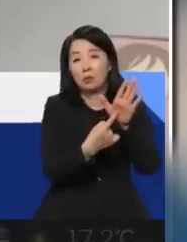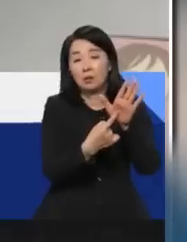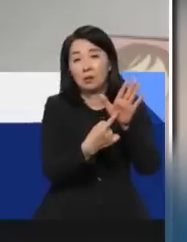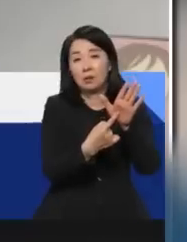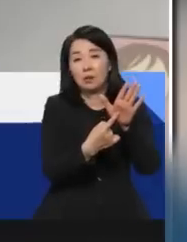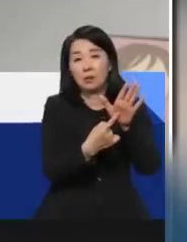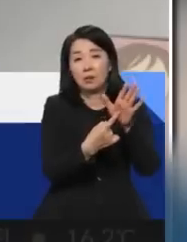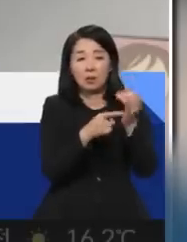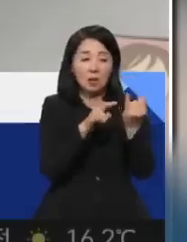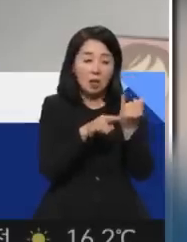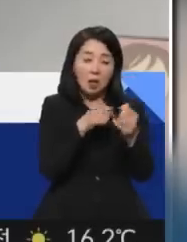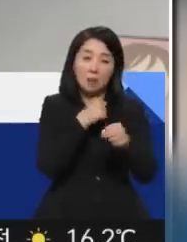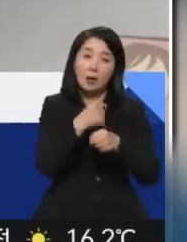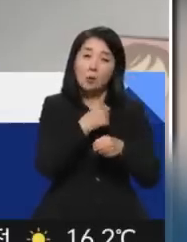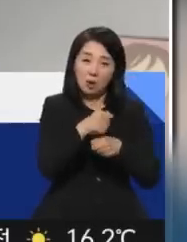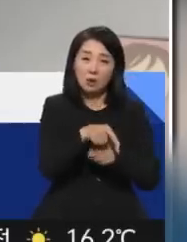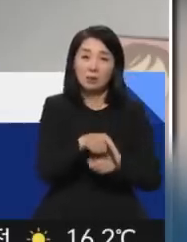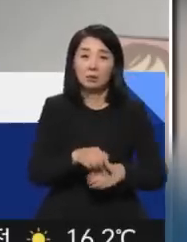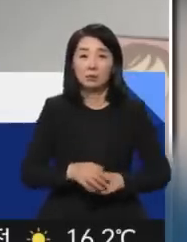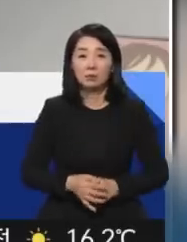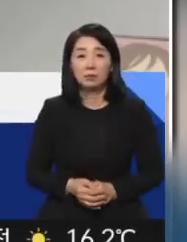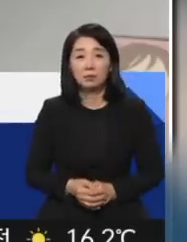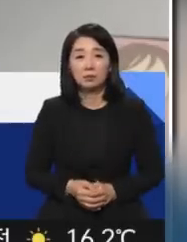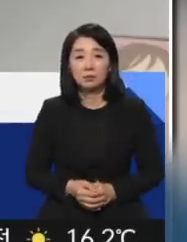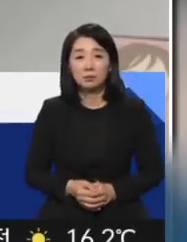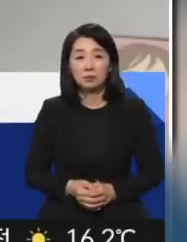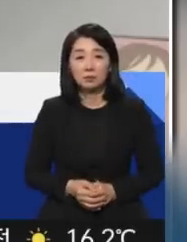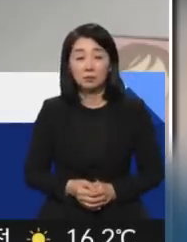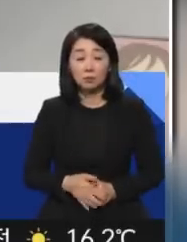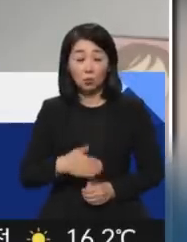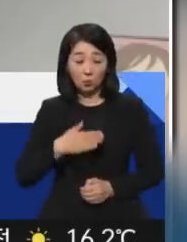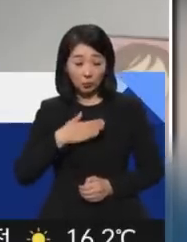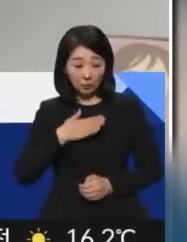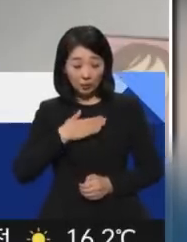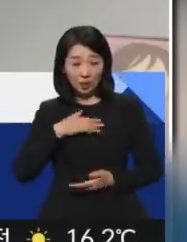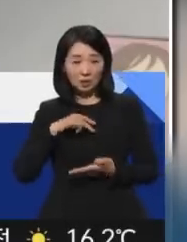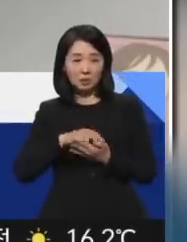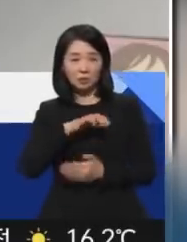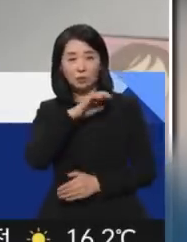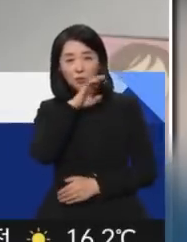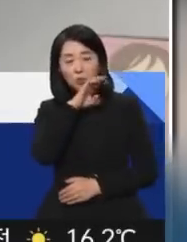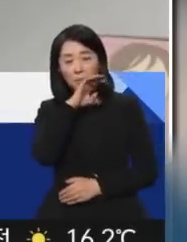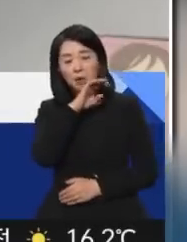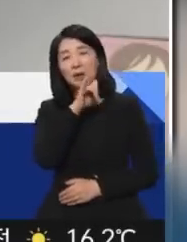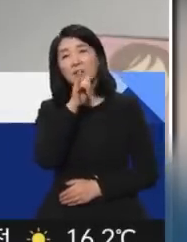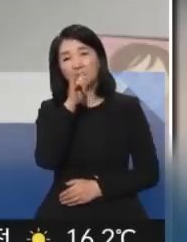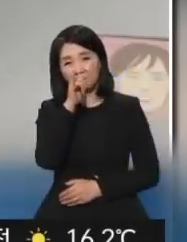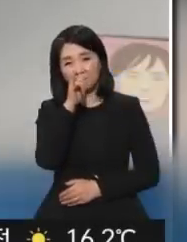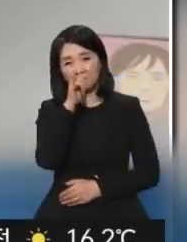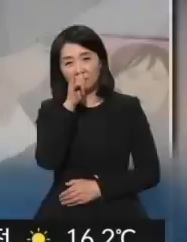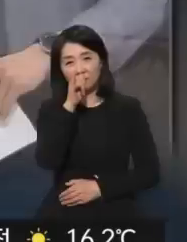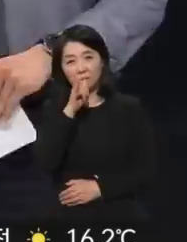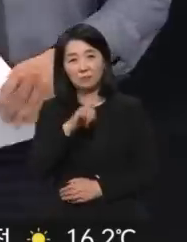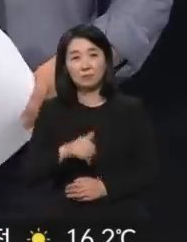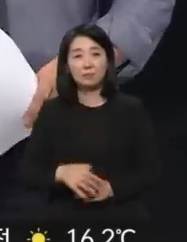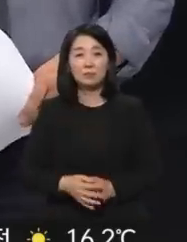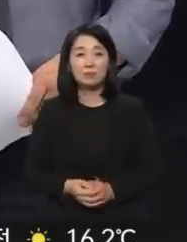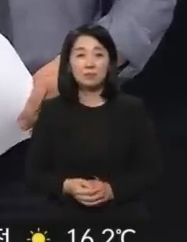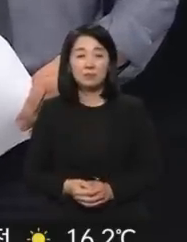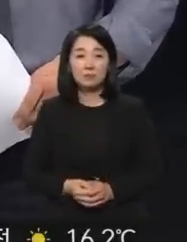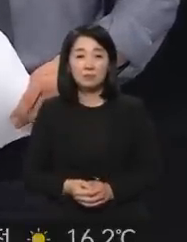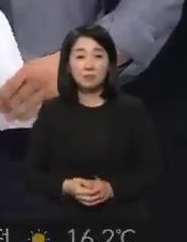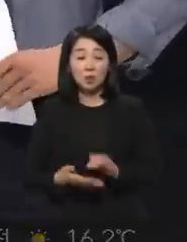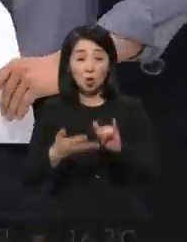많이 당혹스러운 것 같아요. 네. 그래서 이제 저에 대해서도 원망도 있는 것 같긴 한데. 네. 더